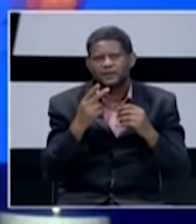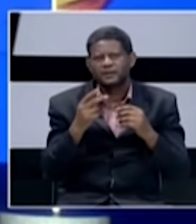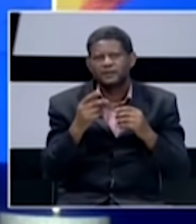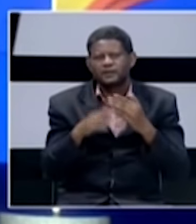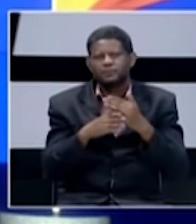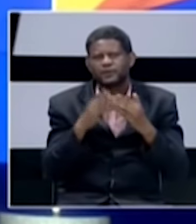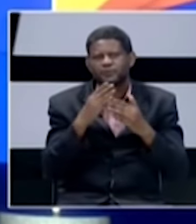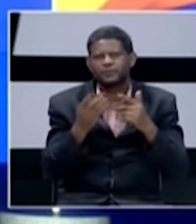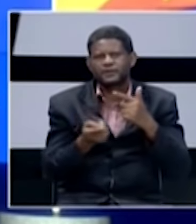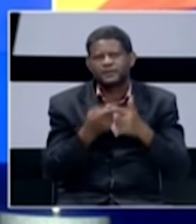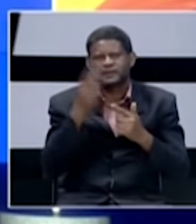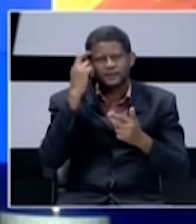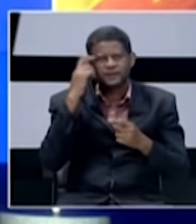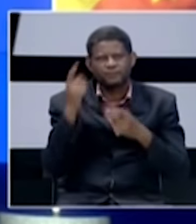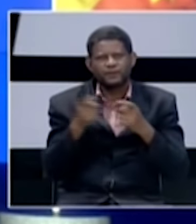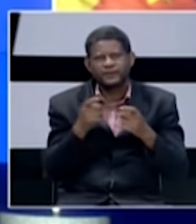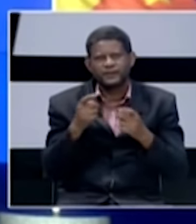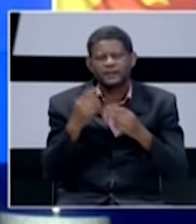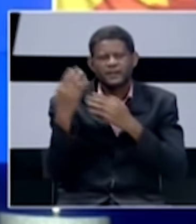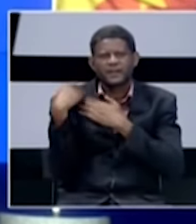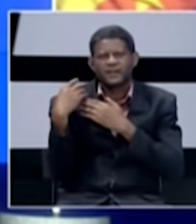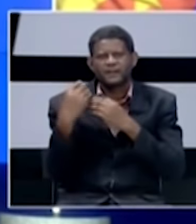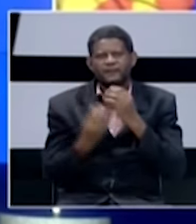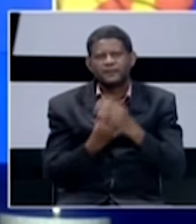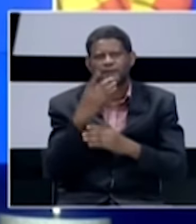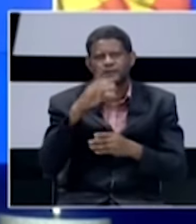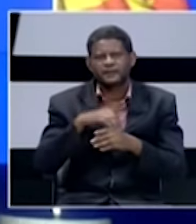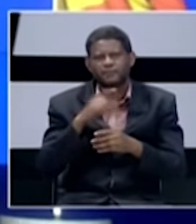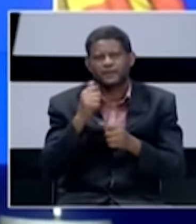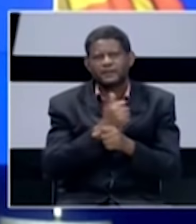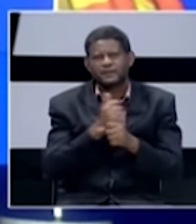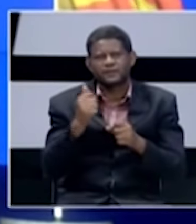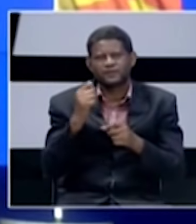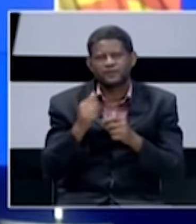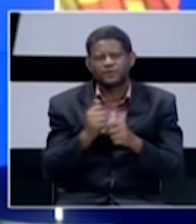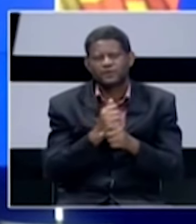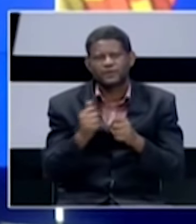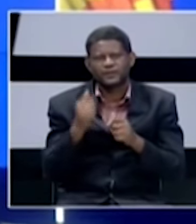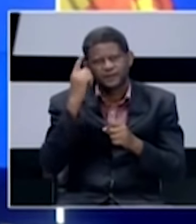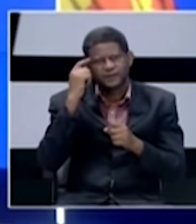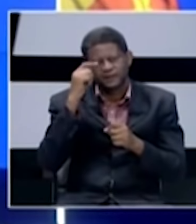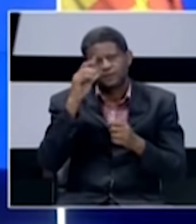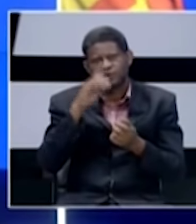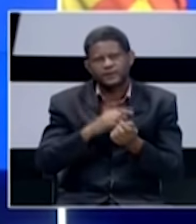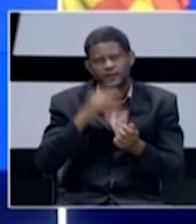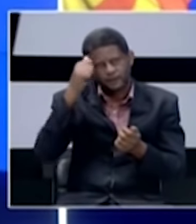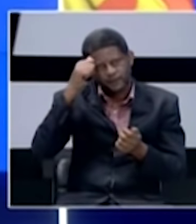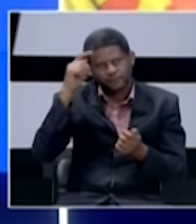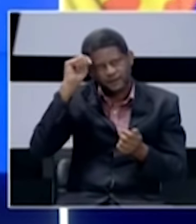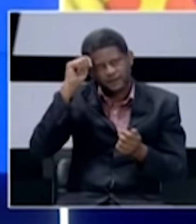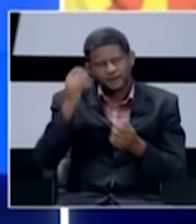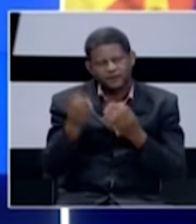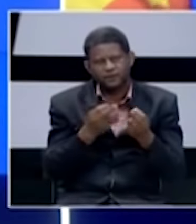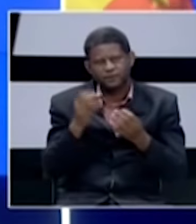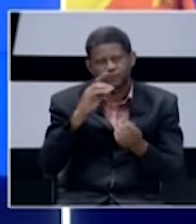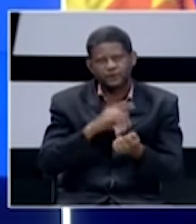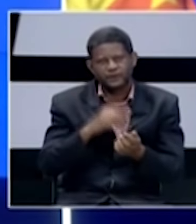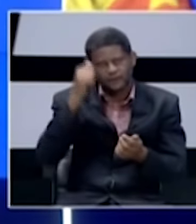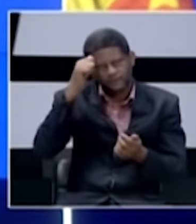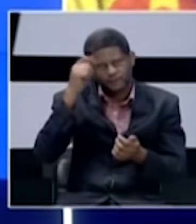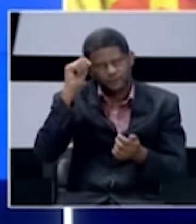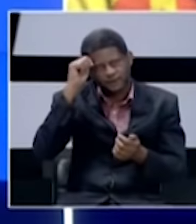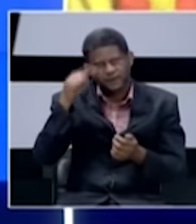ርእሰ ምምሕዳር ሓላፍ ቢሮ ልምዓት ከተማ ንግድን ኢንዳስትሪን ትግራይ ዶክተር ኣብርሃም ተኸስተ ገሊፆም ዶክተር ኣብርሃም ተኸስተ ነዚ ዝገለፁ